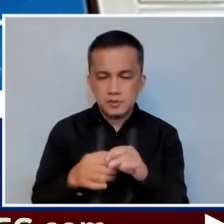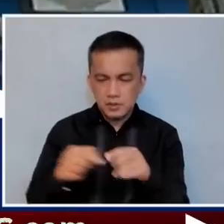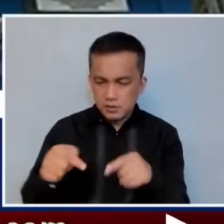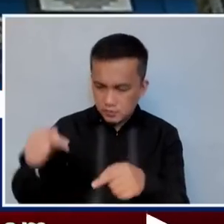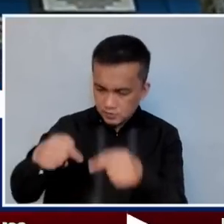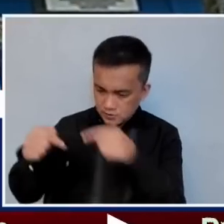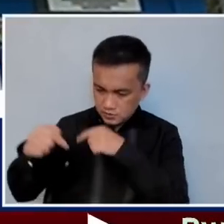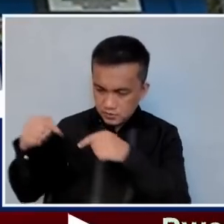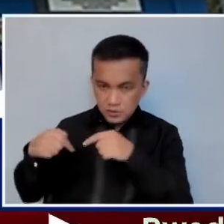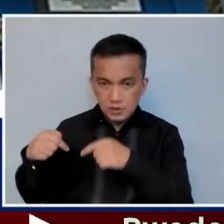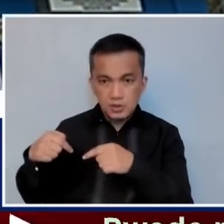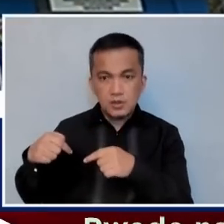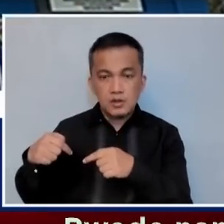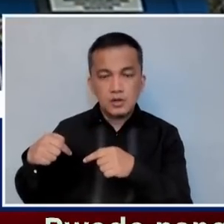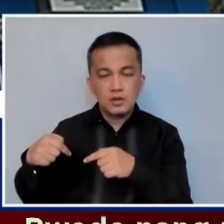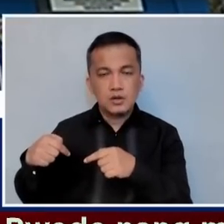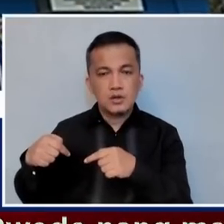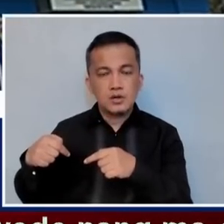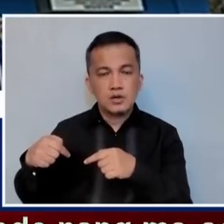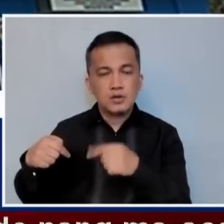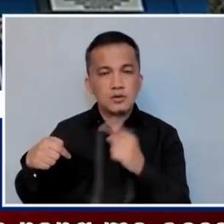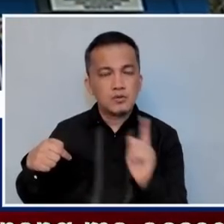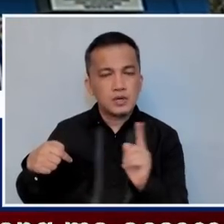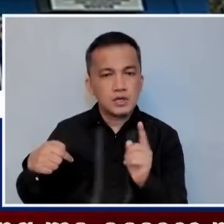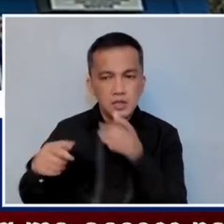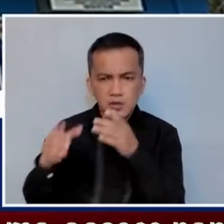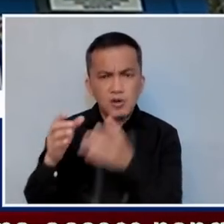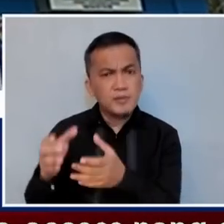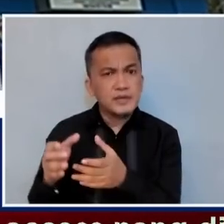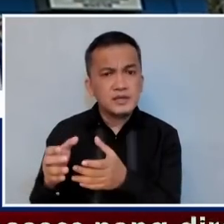yung naging sa komentaryo o sa mga